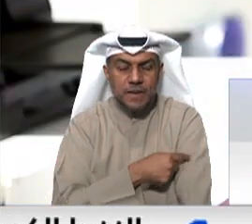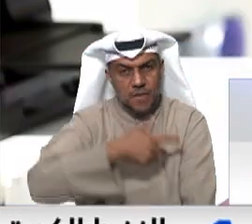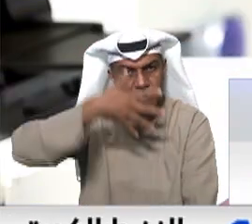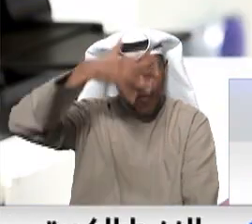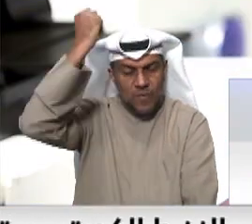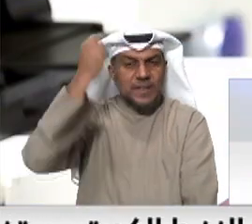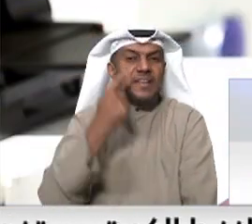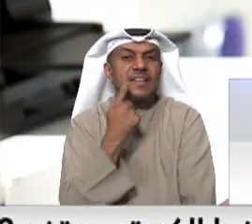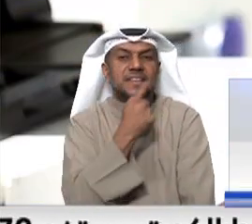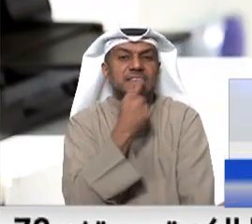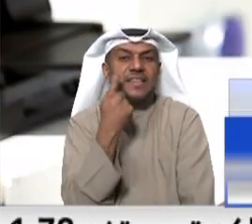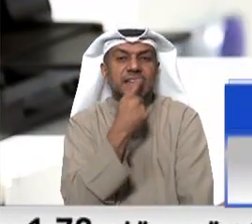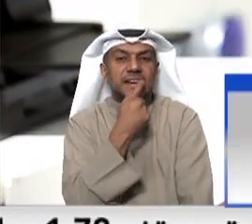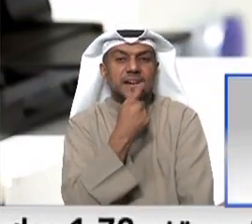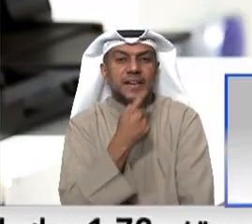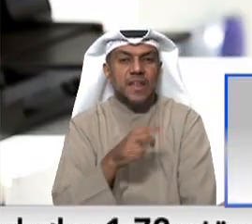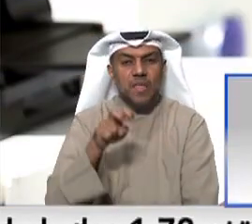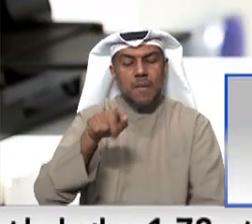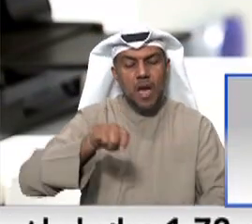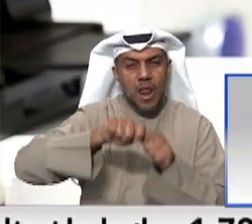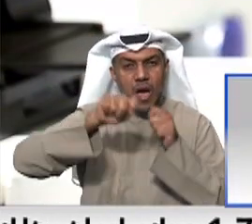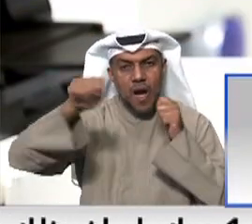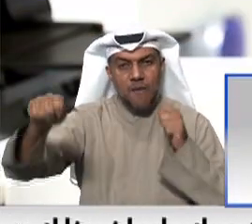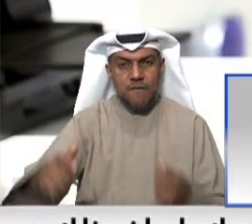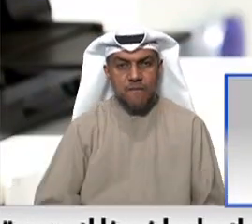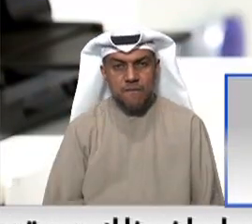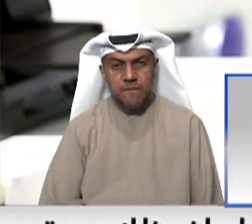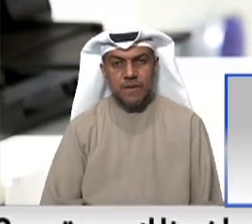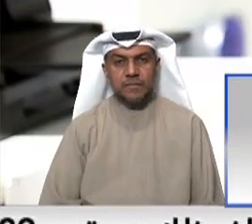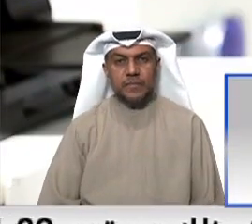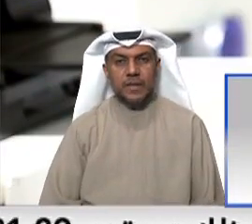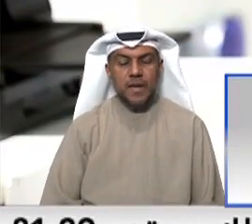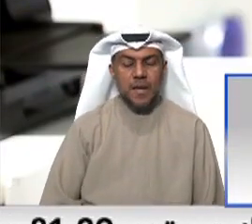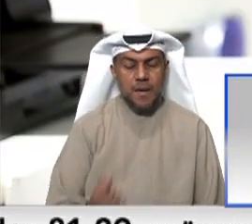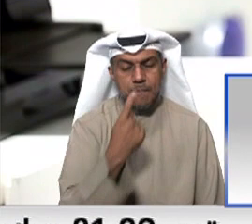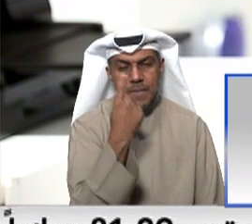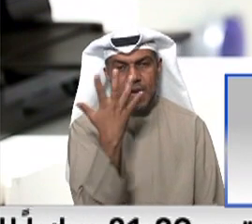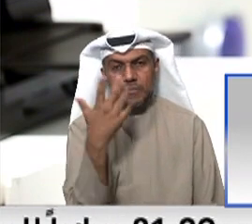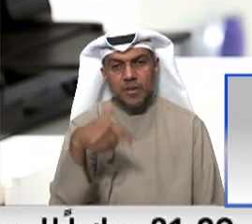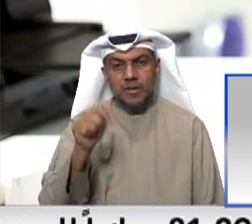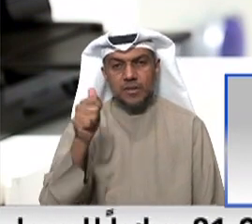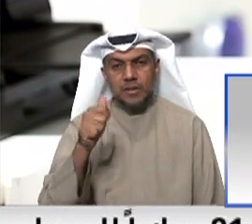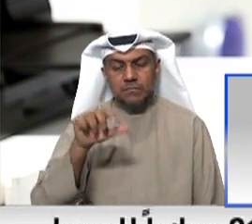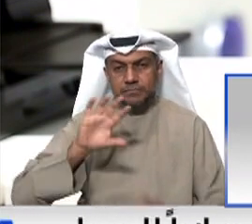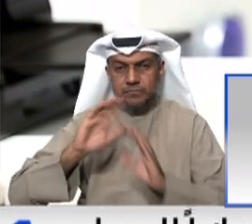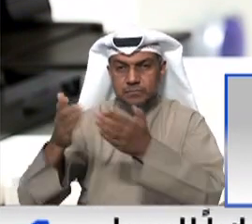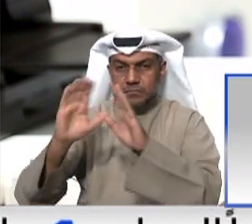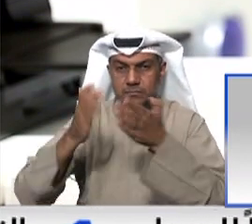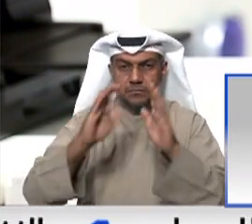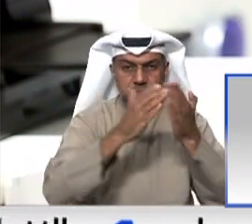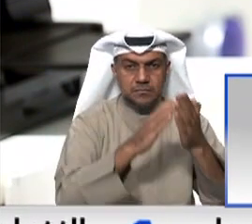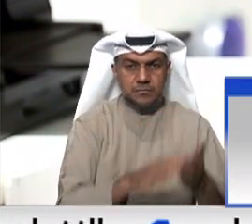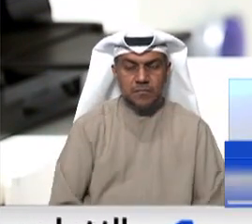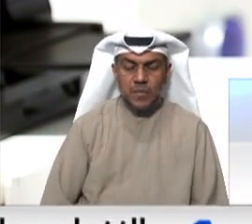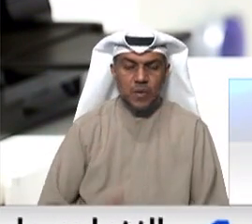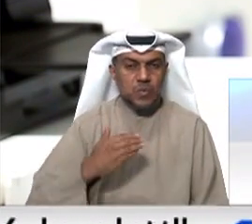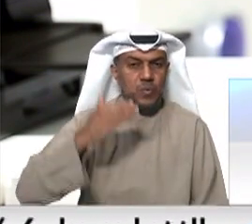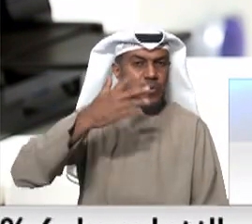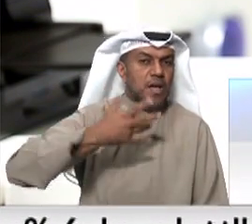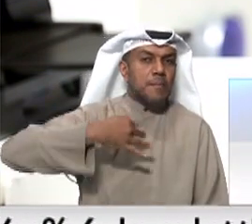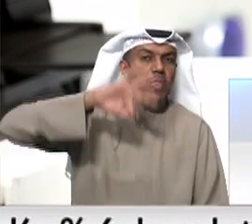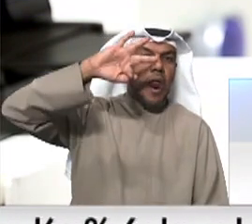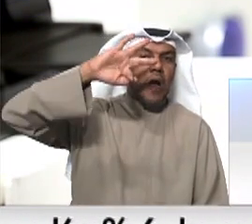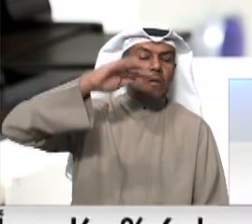تقريبا 8000 متر، يضم تقريبا 165 عيادة، وهي عبارة عن 3 أدوار، وفي كل